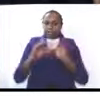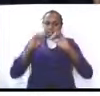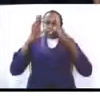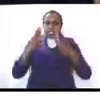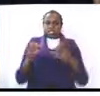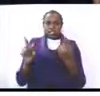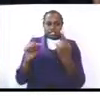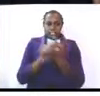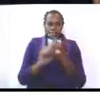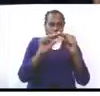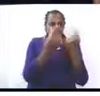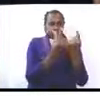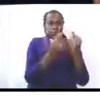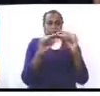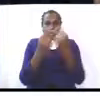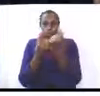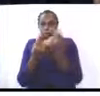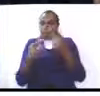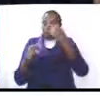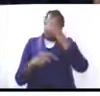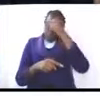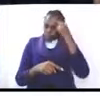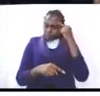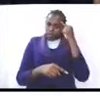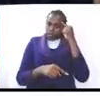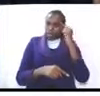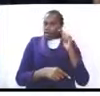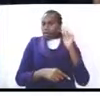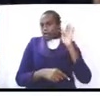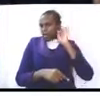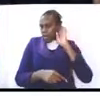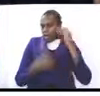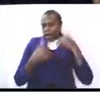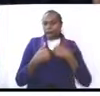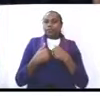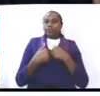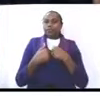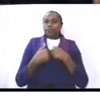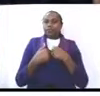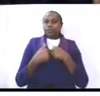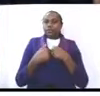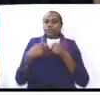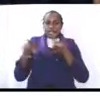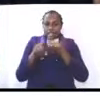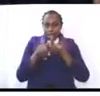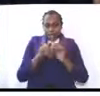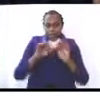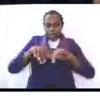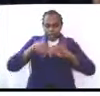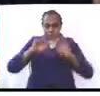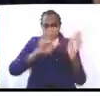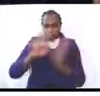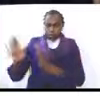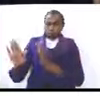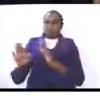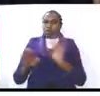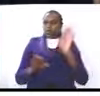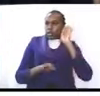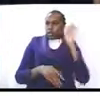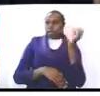makundi makundi, kwa kuwa wana masikio ya utafiti. Nao watajiepusha